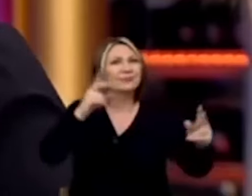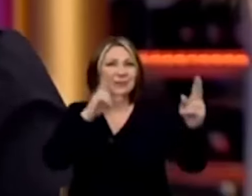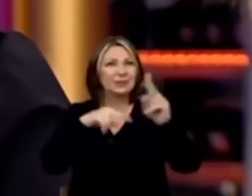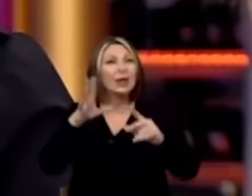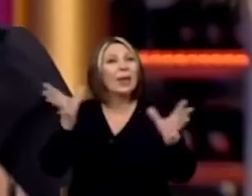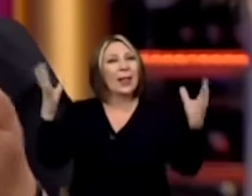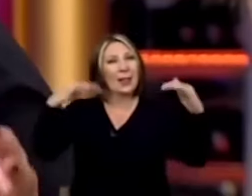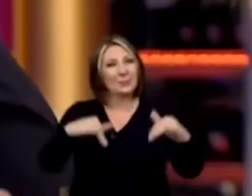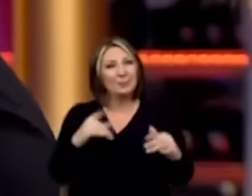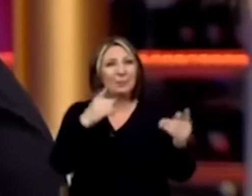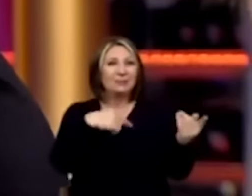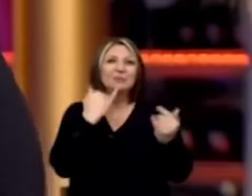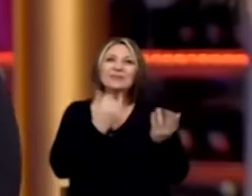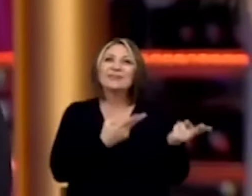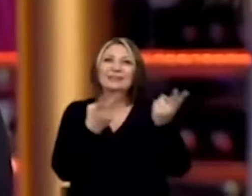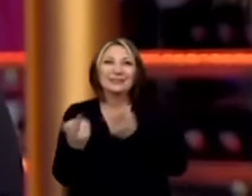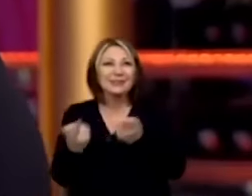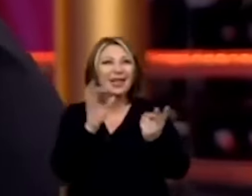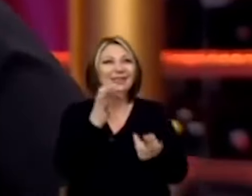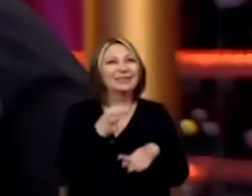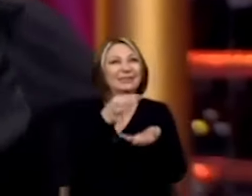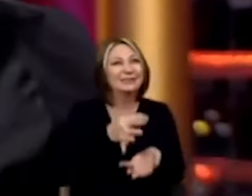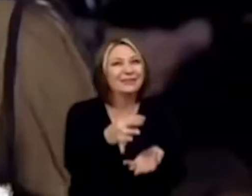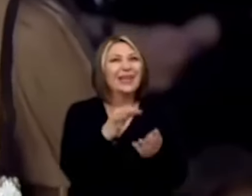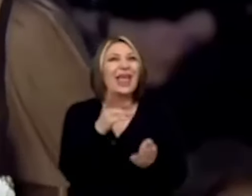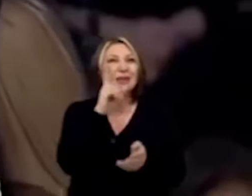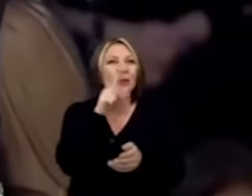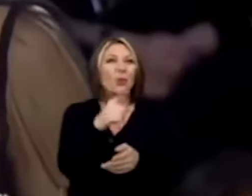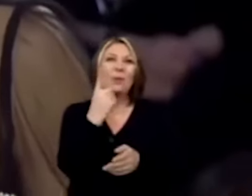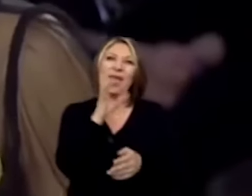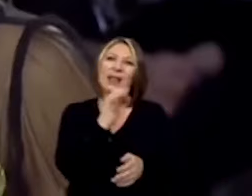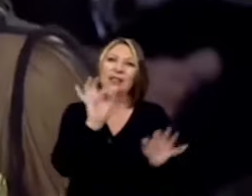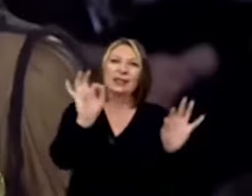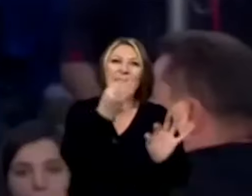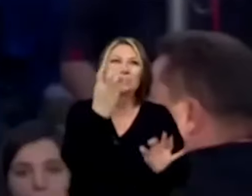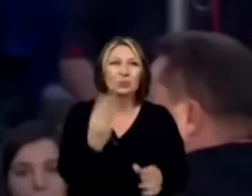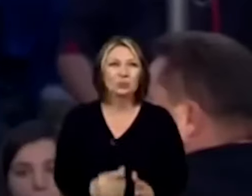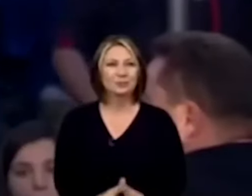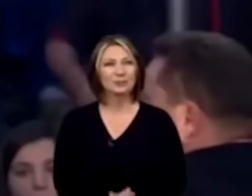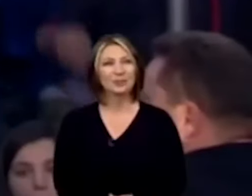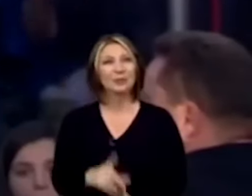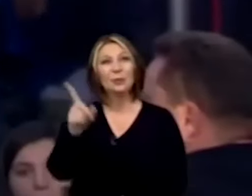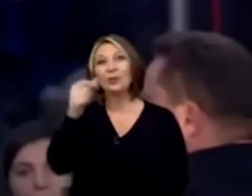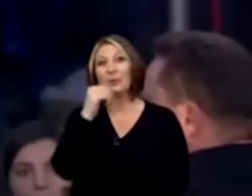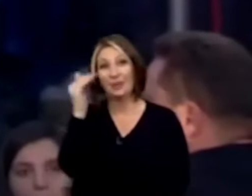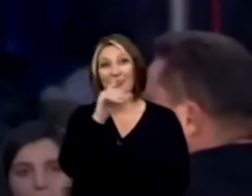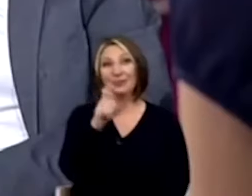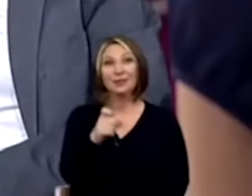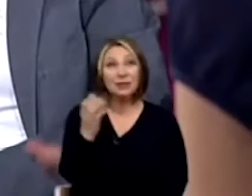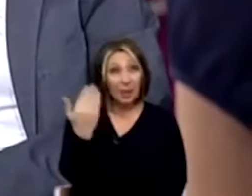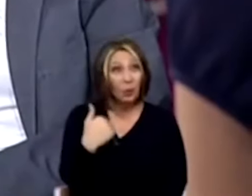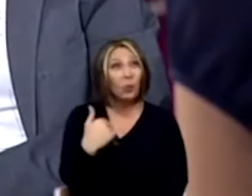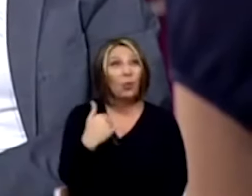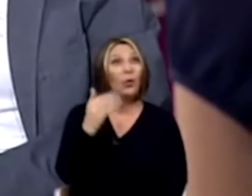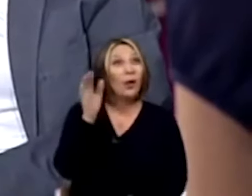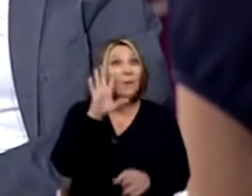Şimdi toplanıyoruz. Birbirimizi ağırlıyoruz. Altınımızı götürüyoruz. En son öyle bir altın takmış oldum. Bu adam geldi mi? Evet, gelir.